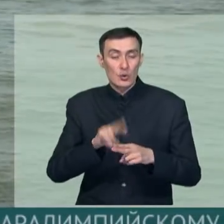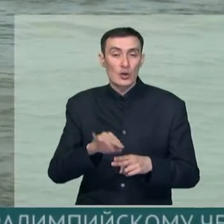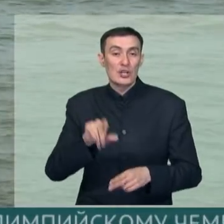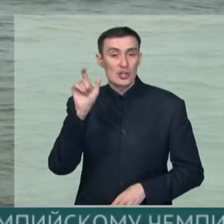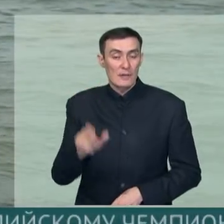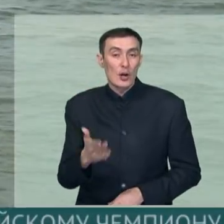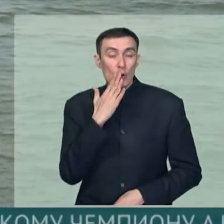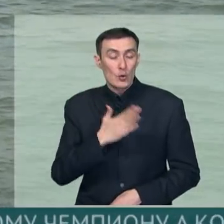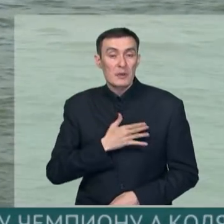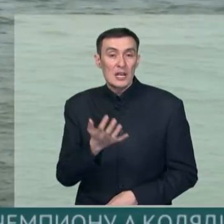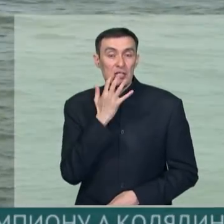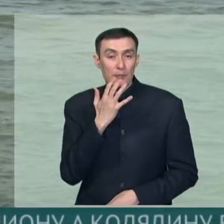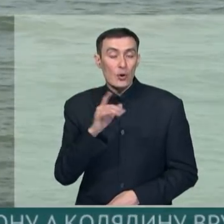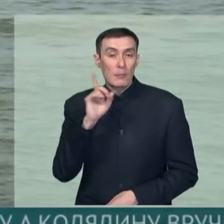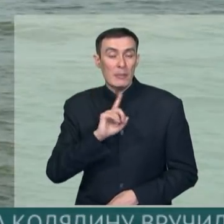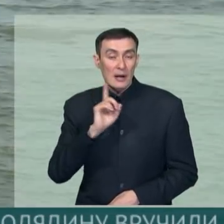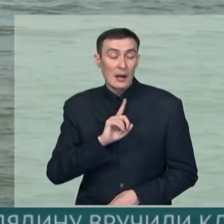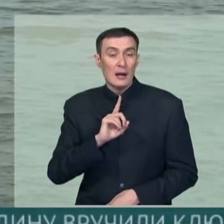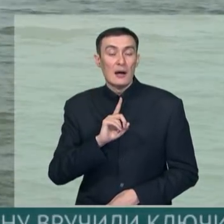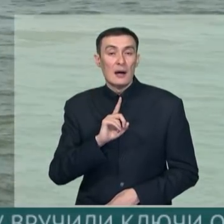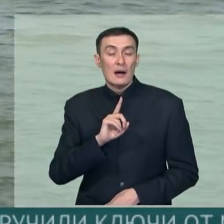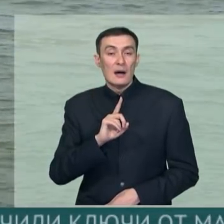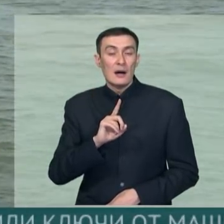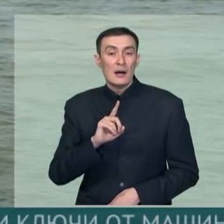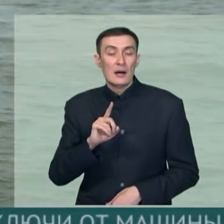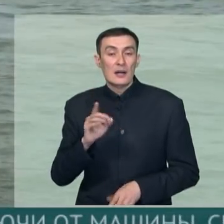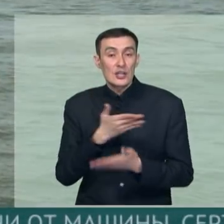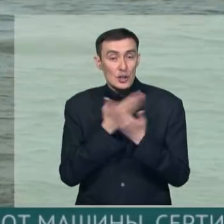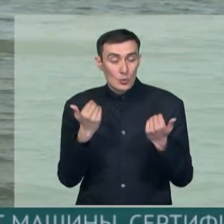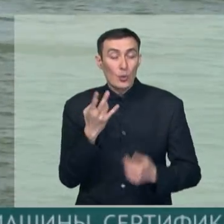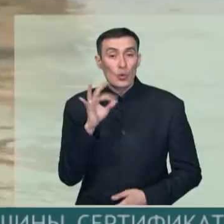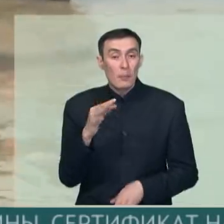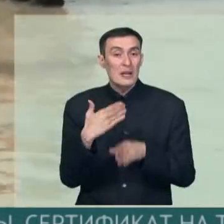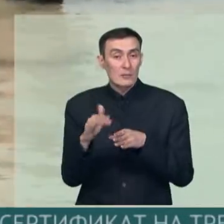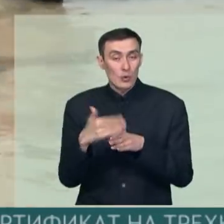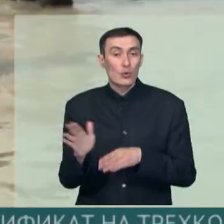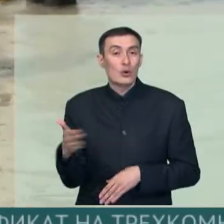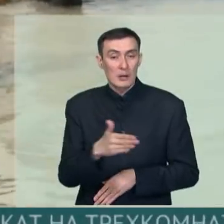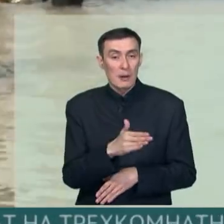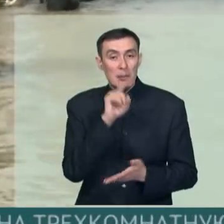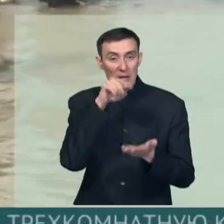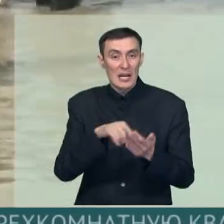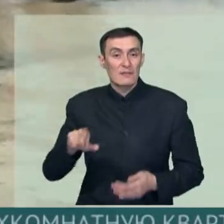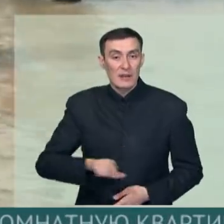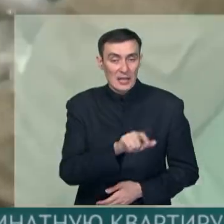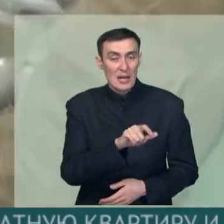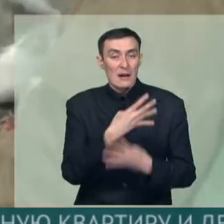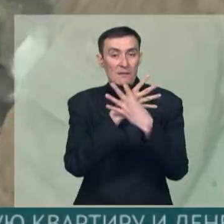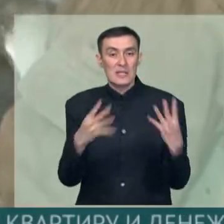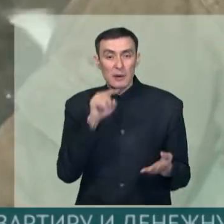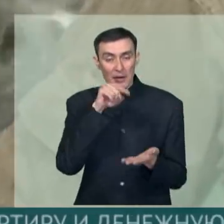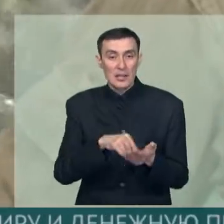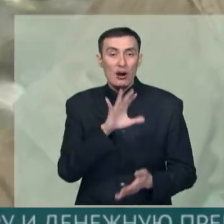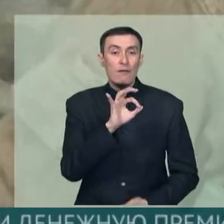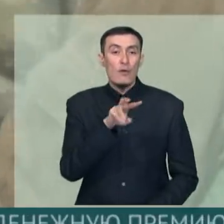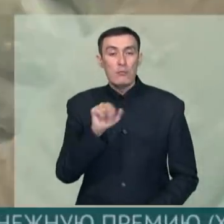человек, любит тепло, в верховье рек на нерест из Каспии пока не идет. Но понемногу рыба в Урал заходит. В снасть сегодня попадаются вобла